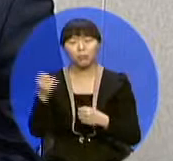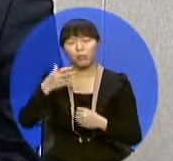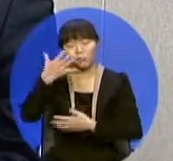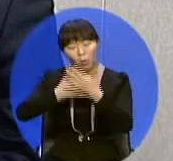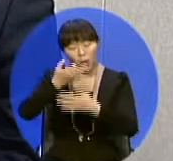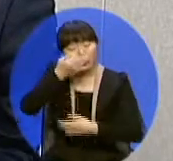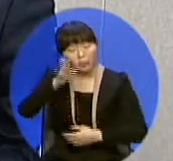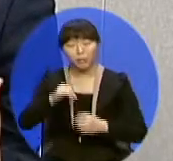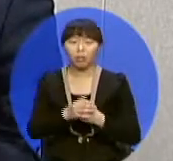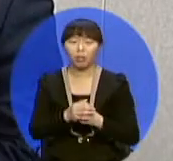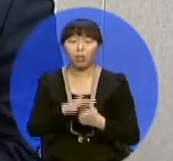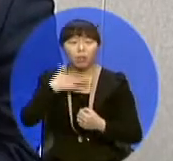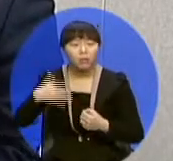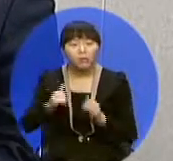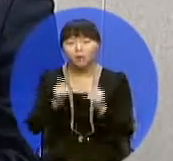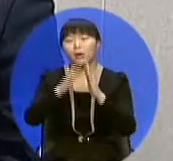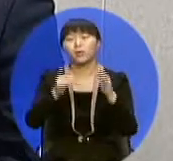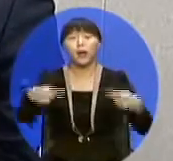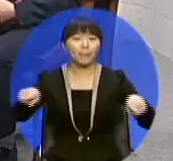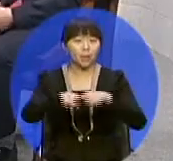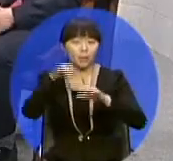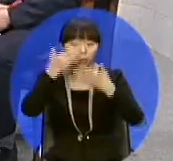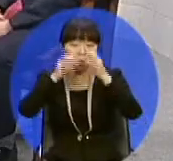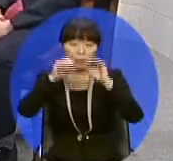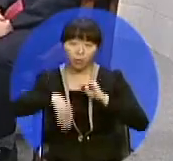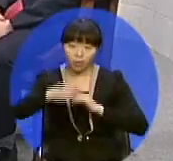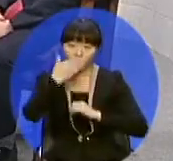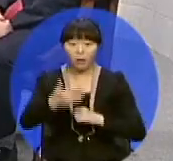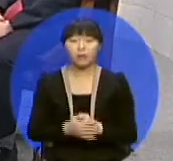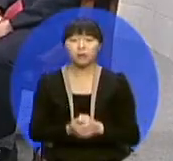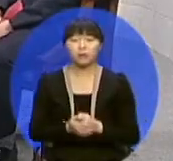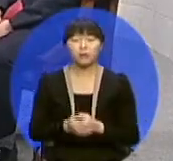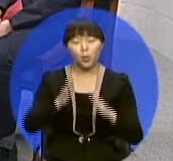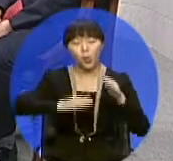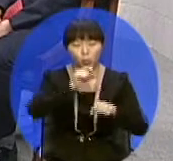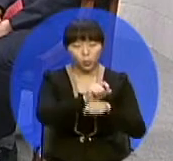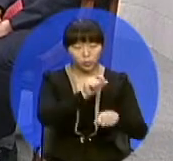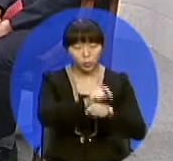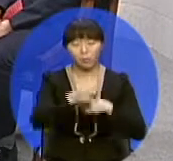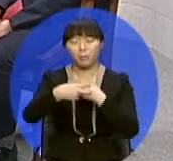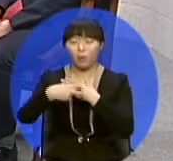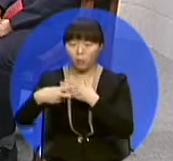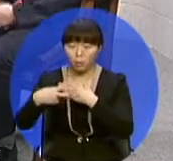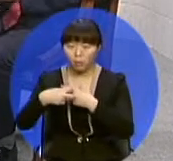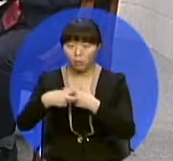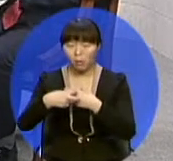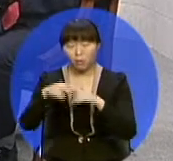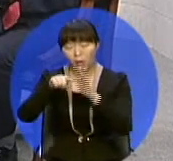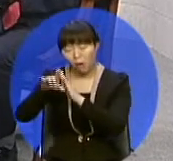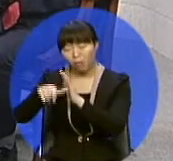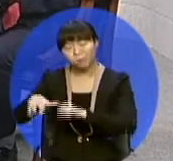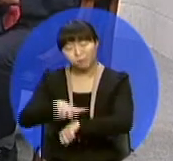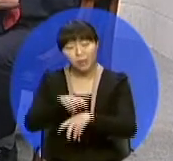가던 분들이 또 가족과 함께 영화를 보러 가고 또 그동안 관공서라든지 병원이라든지 이용하는데 굉장히